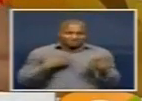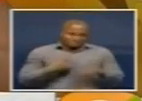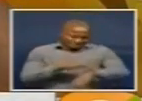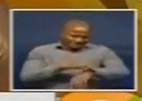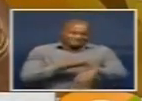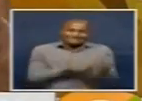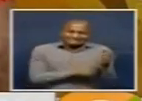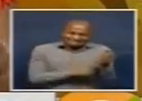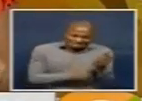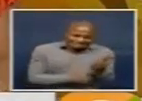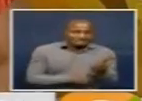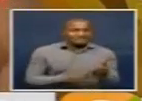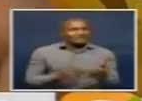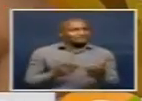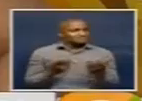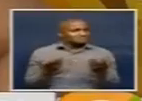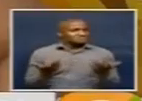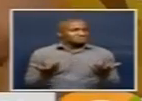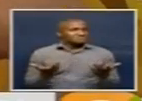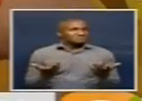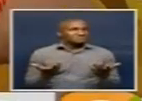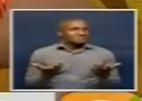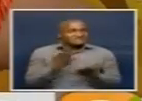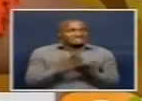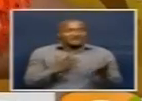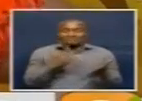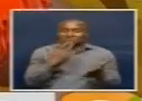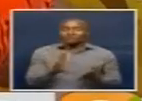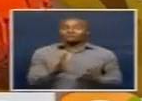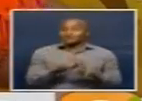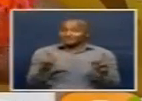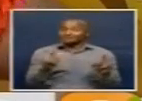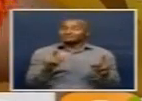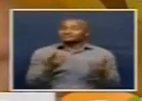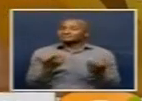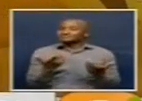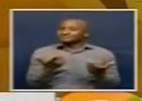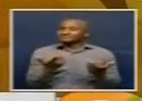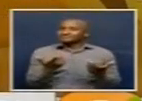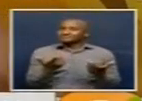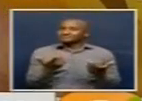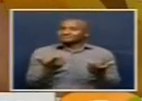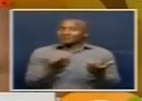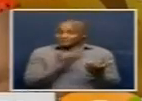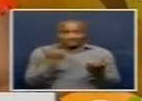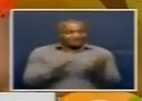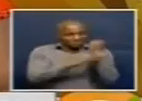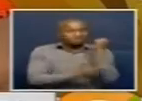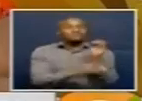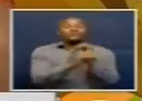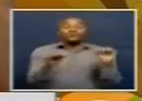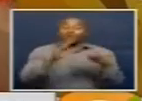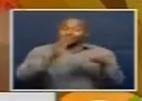unakuta kwamba tukisema uvae vizuri waona kwamba ni ushamba. Basi kama wewe umeendelea wazalia nini? Suwache tu mimba usibebe kama huwezi